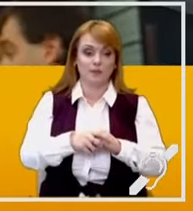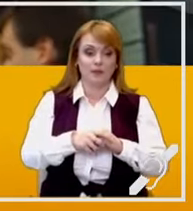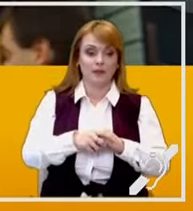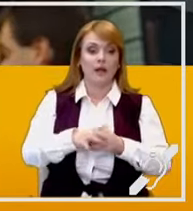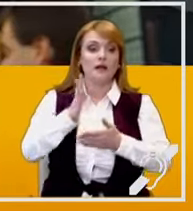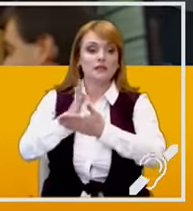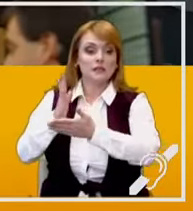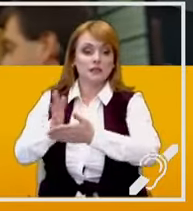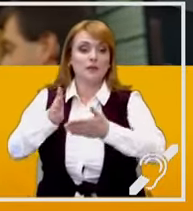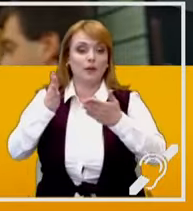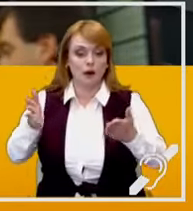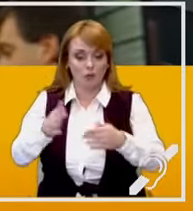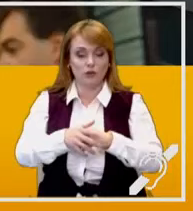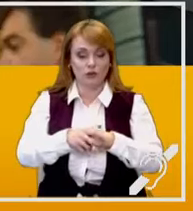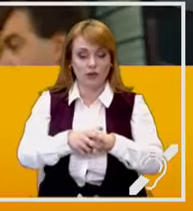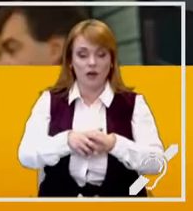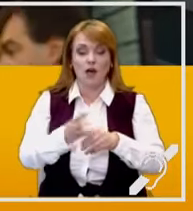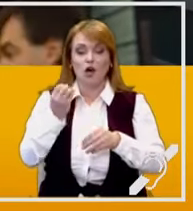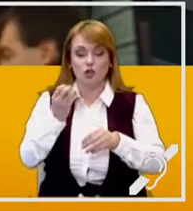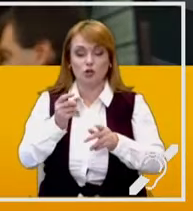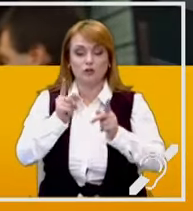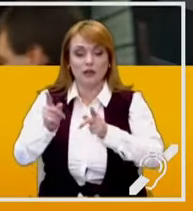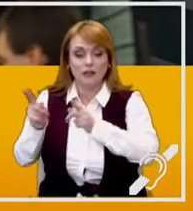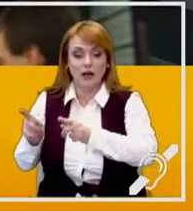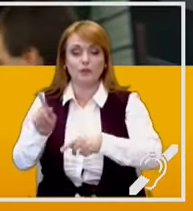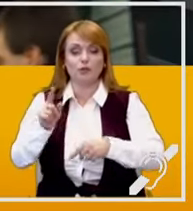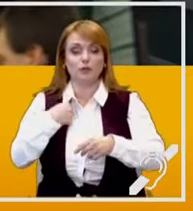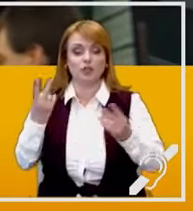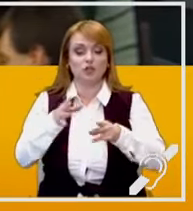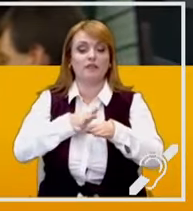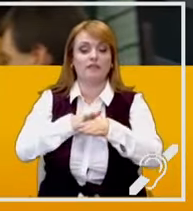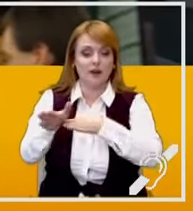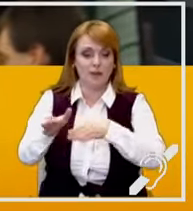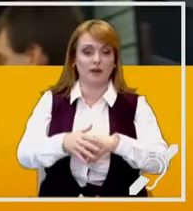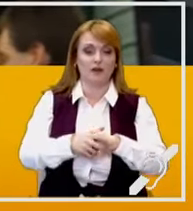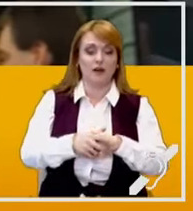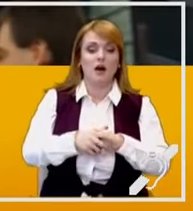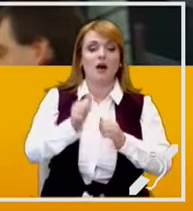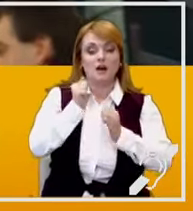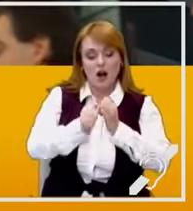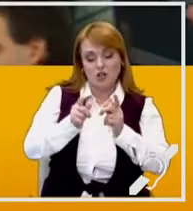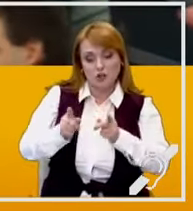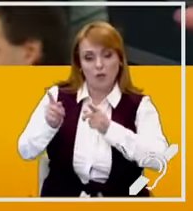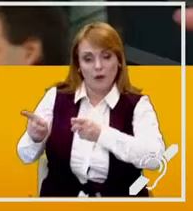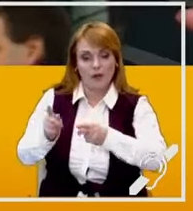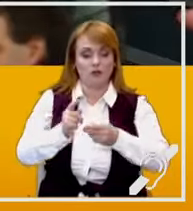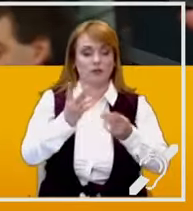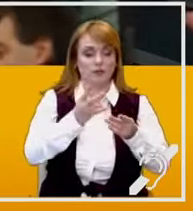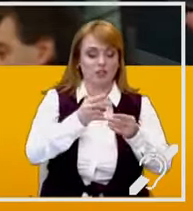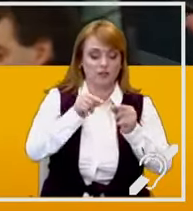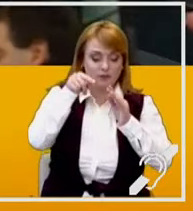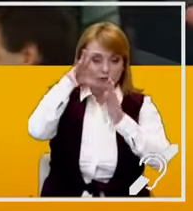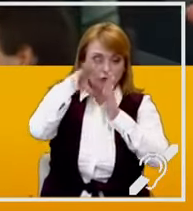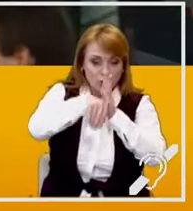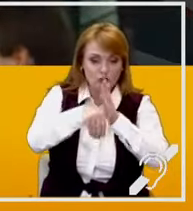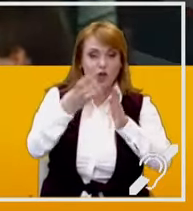Sunt mai multe etape, sunt aceste întrevederi de explicație a acquis-ului comunitar în absolut fiecare domeniu. Deci,